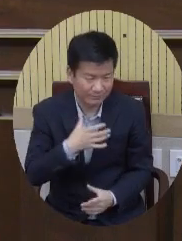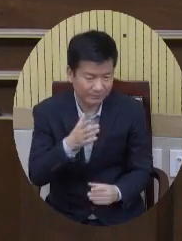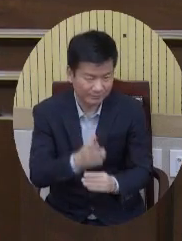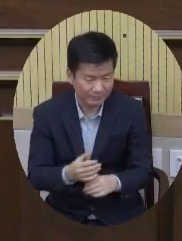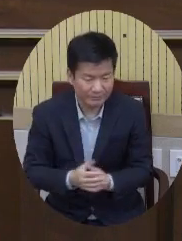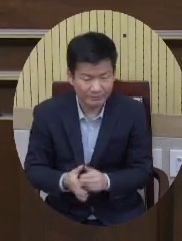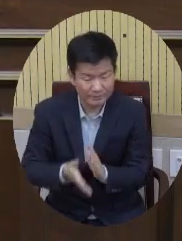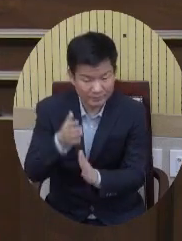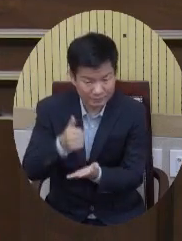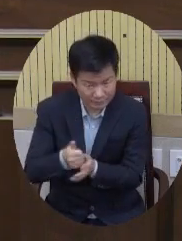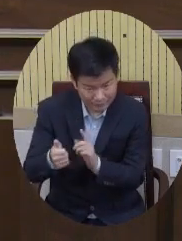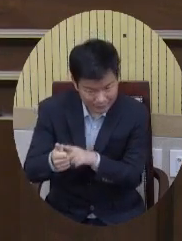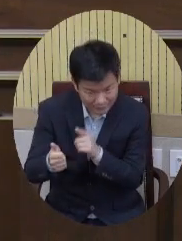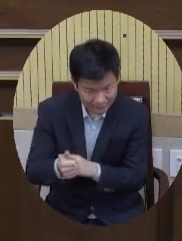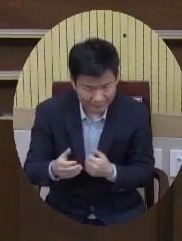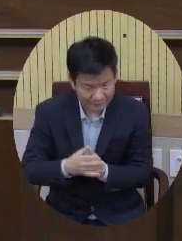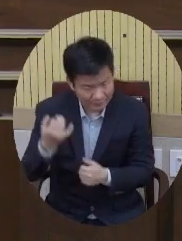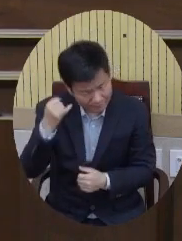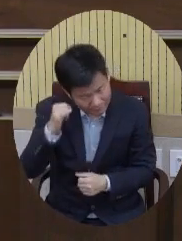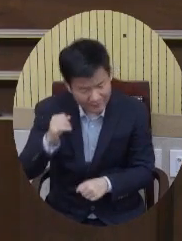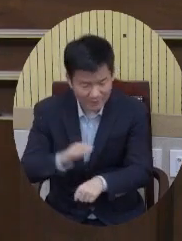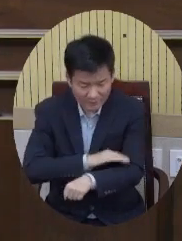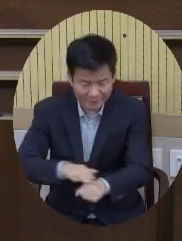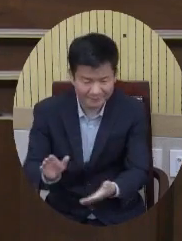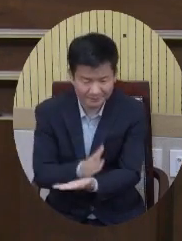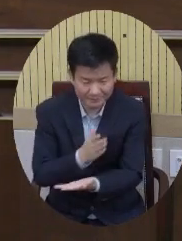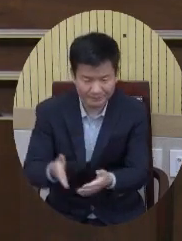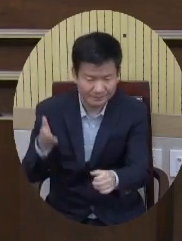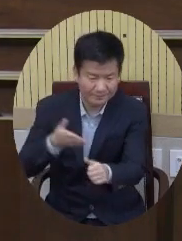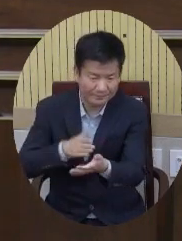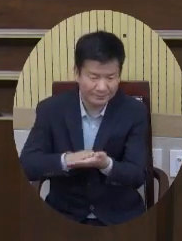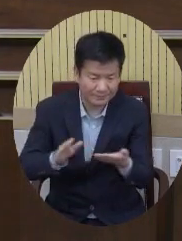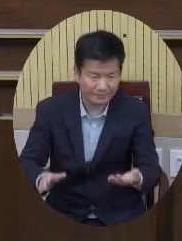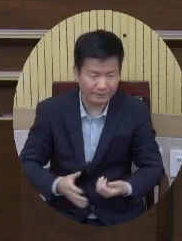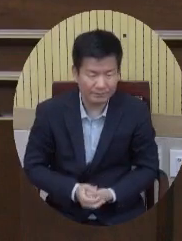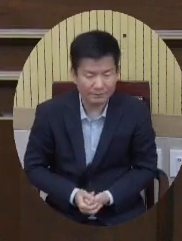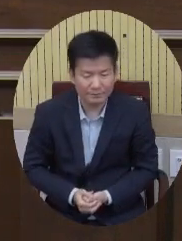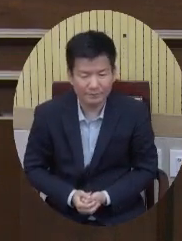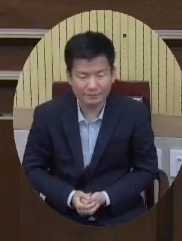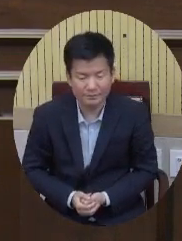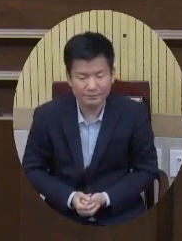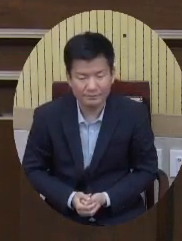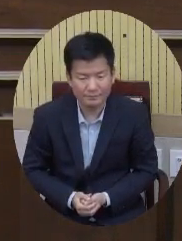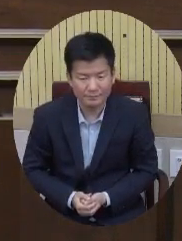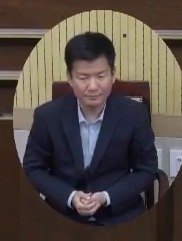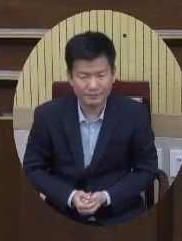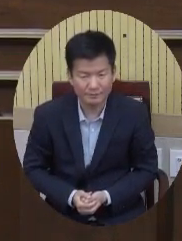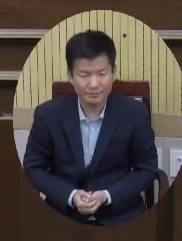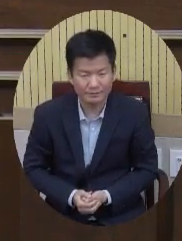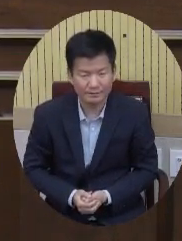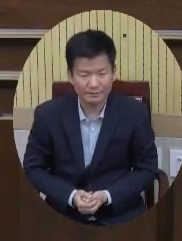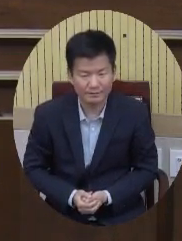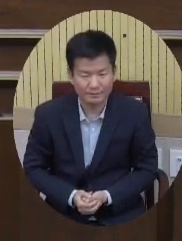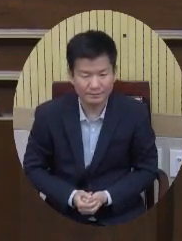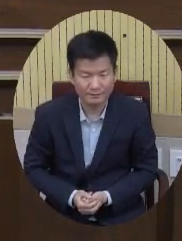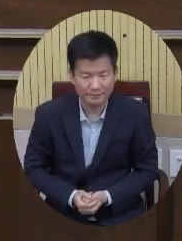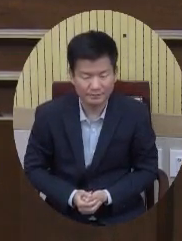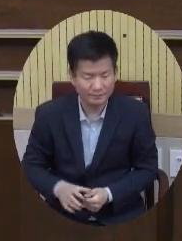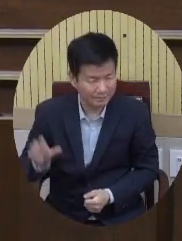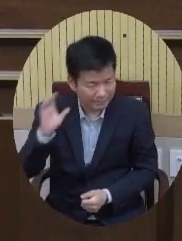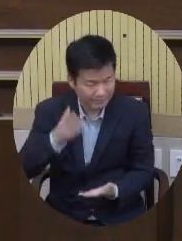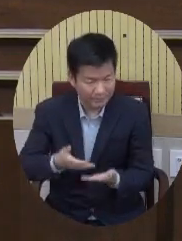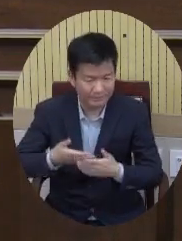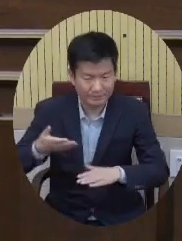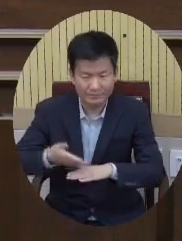이범석 시장님의 현명한 판단을 부탁드립니다 이상으로 5분 자유발원을 마치겠습니다 경청해